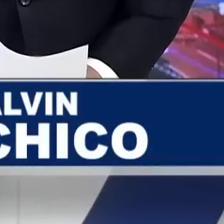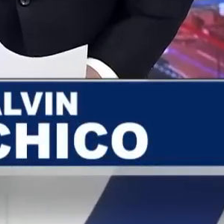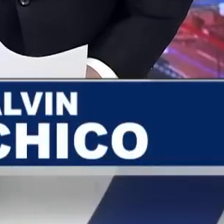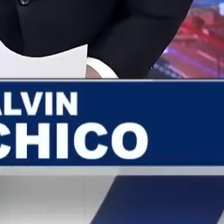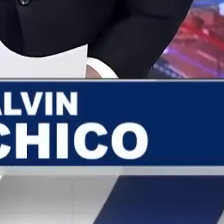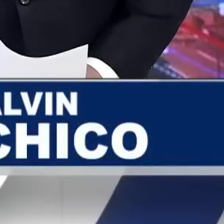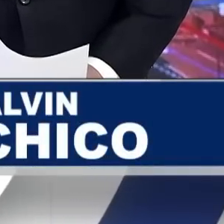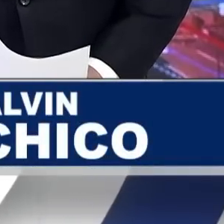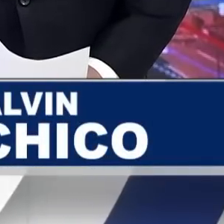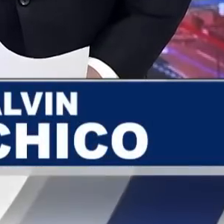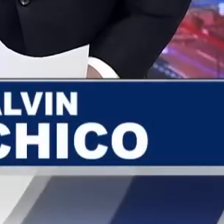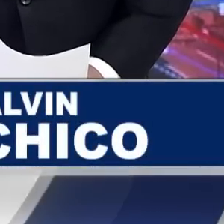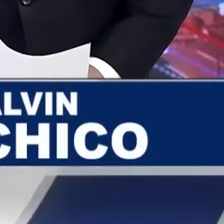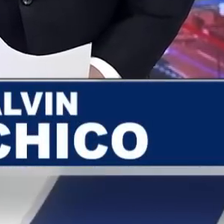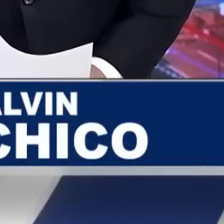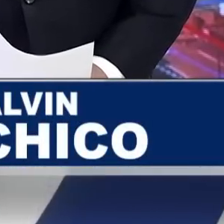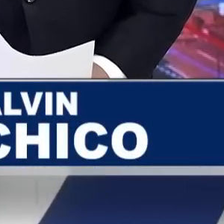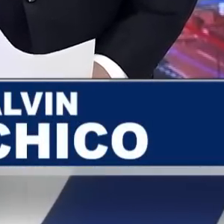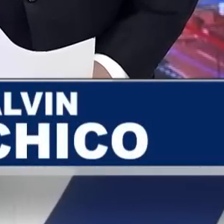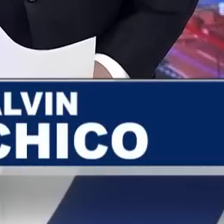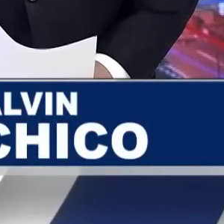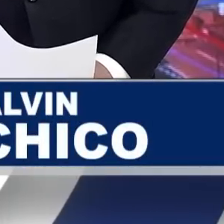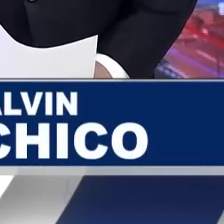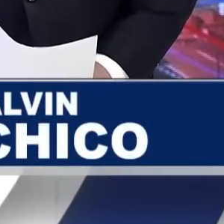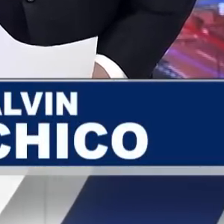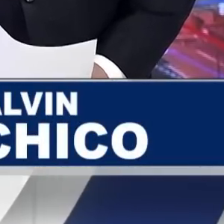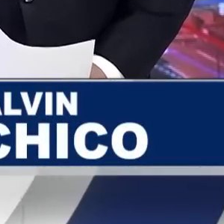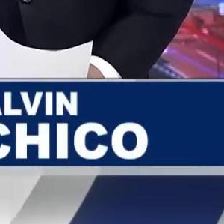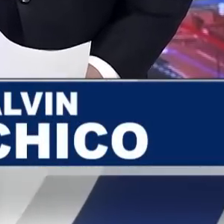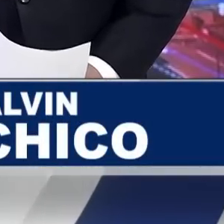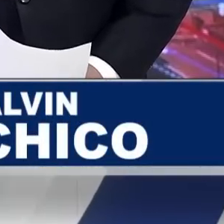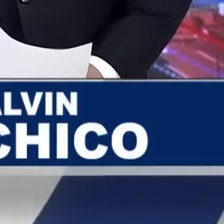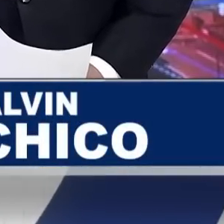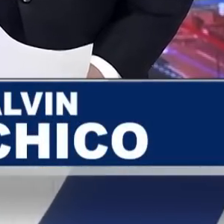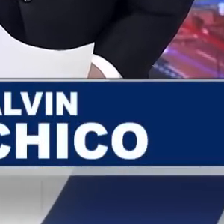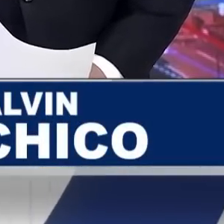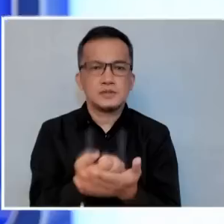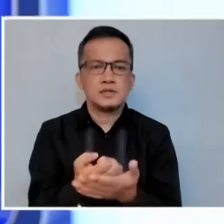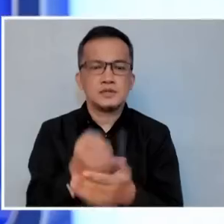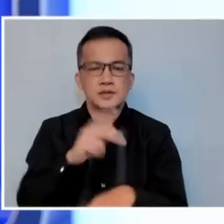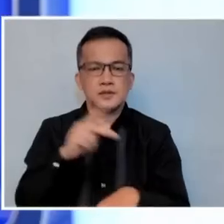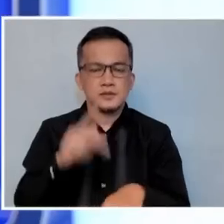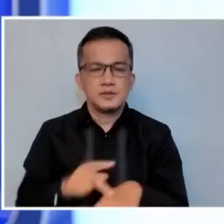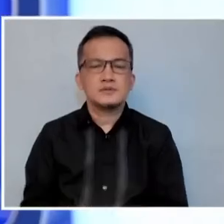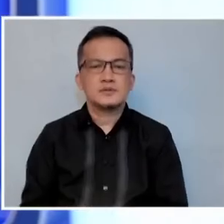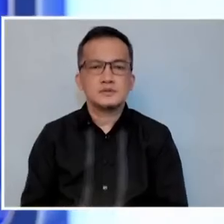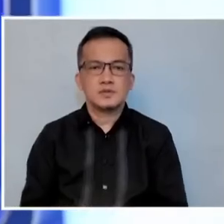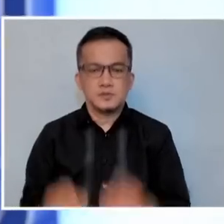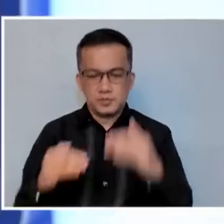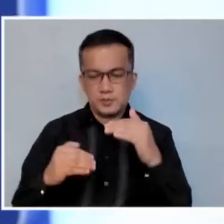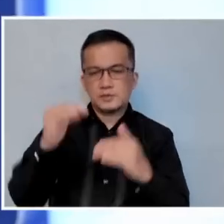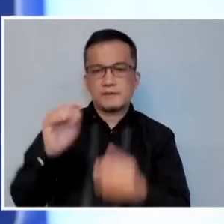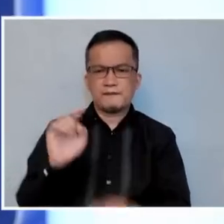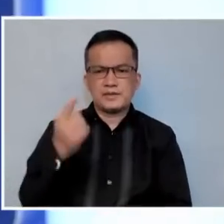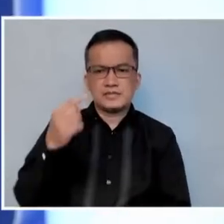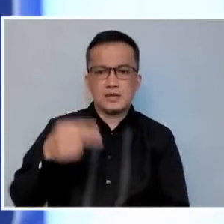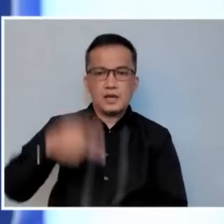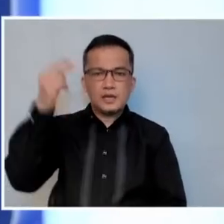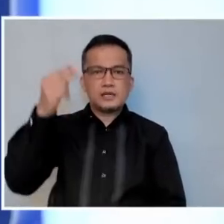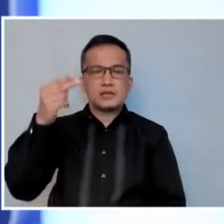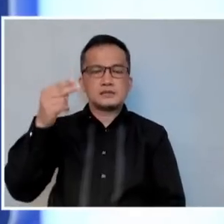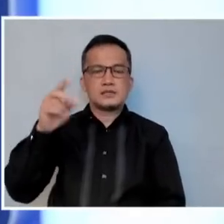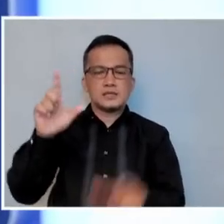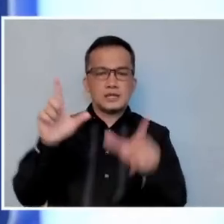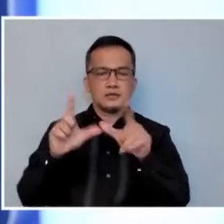Magandang gabi, bayan. Unahin natin ang balita sa ekonomiya ng bansa. Umalo sa pinakamataas na antas sa